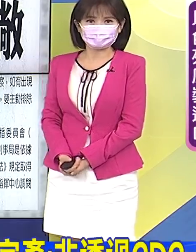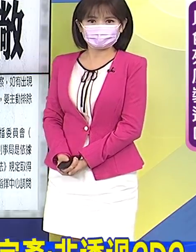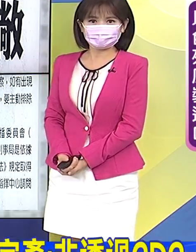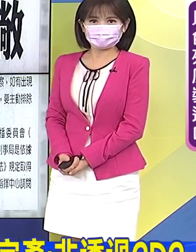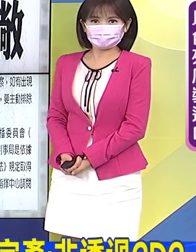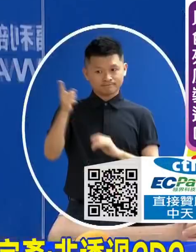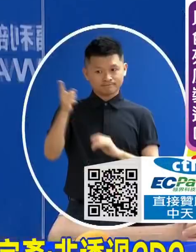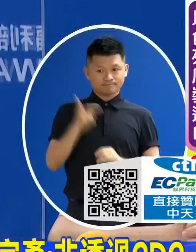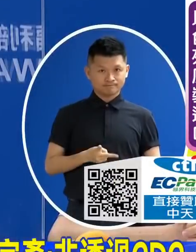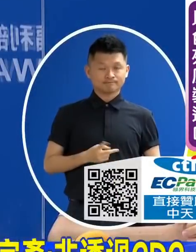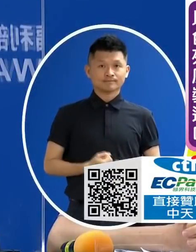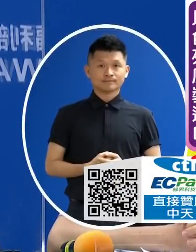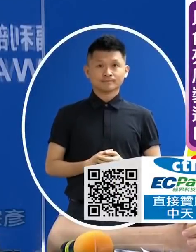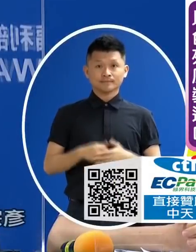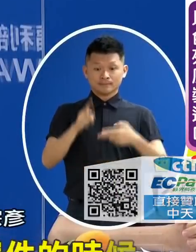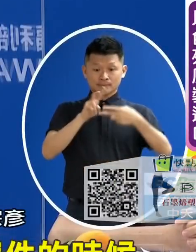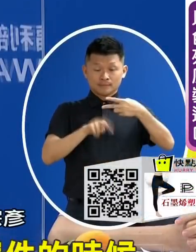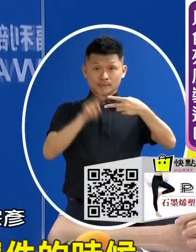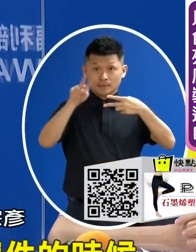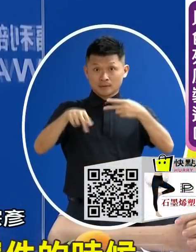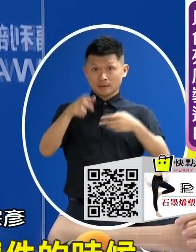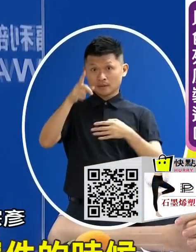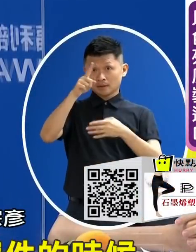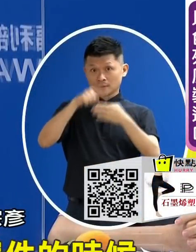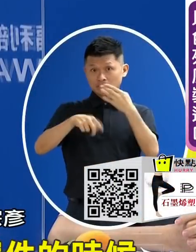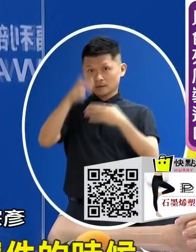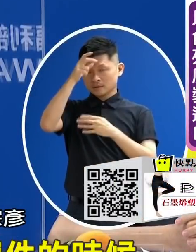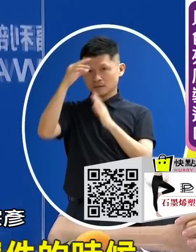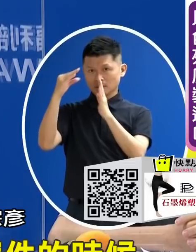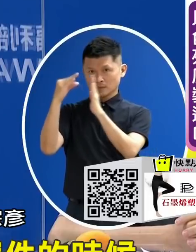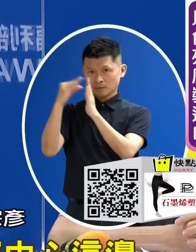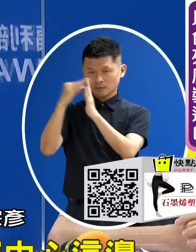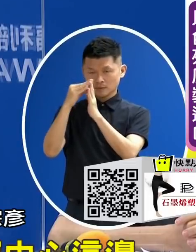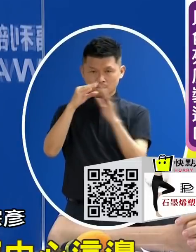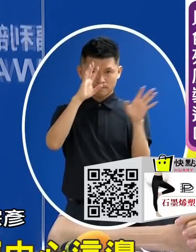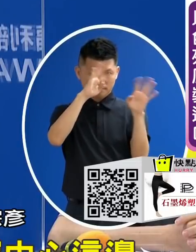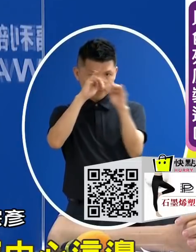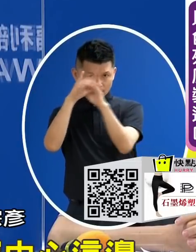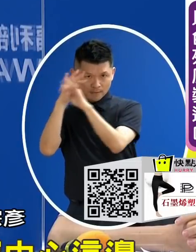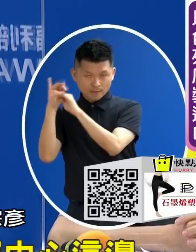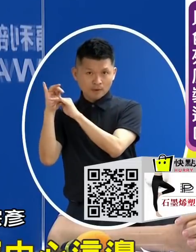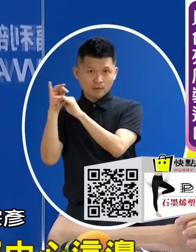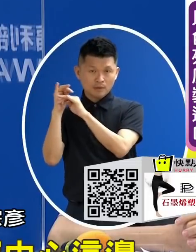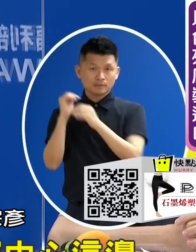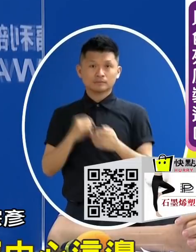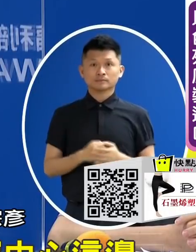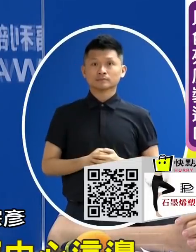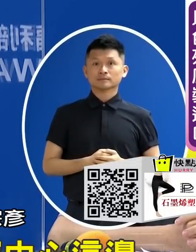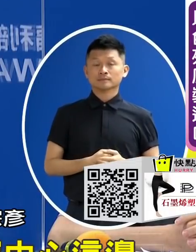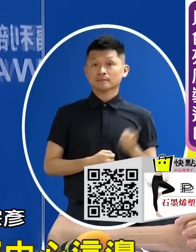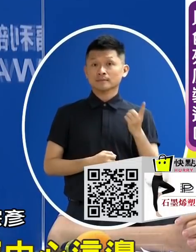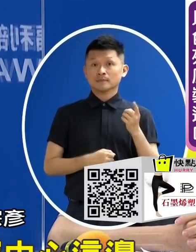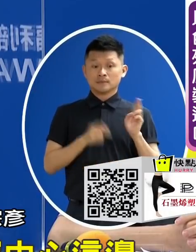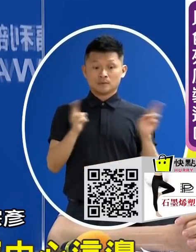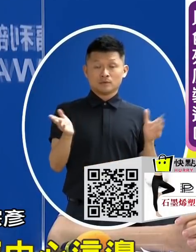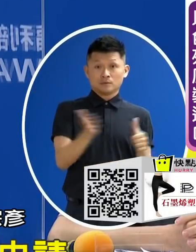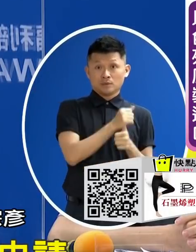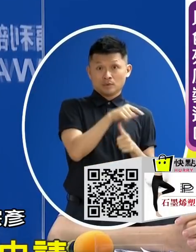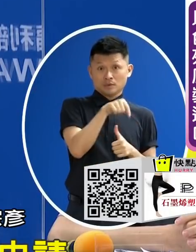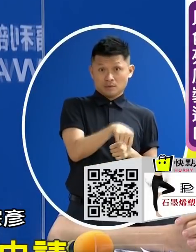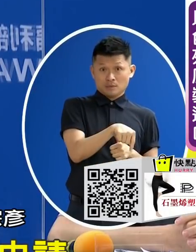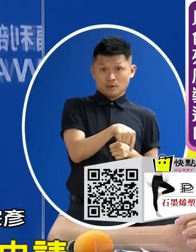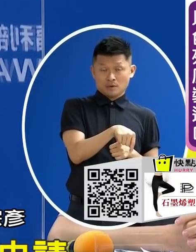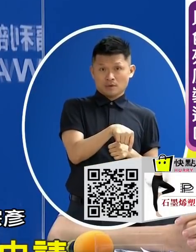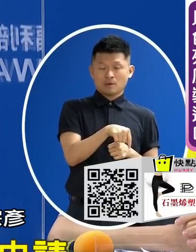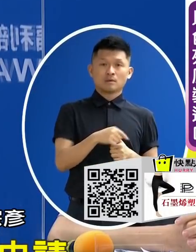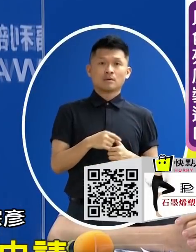起来听。 警察局在侦办这个案件的时候，自始至尾都没有用到指挥中心这边，也没